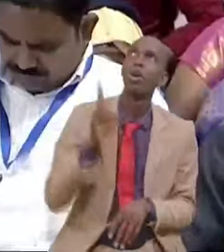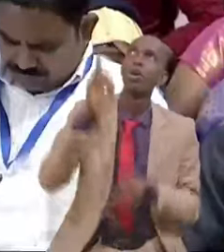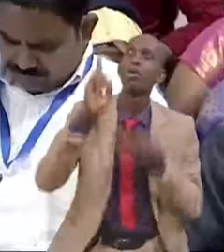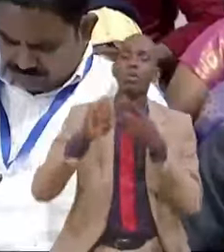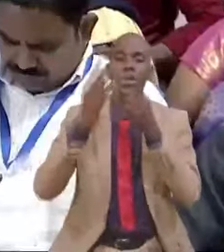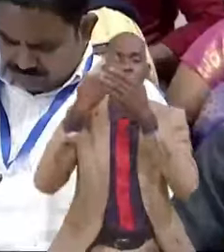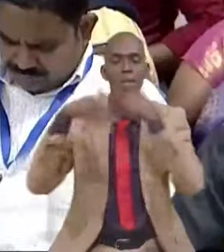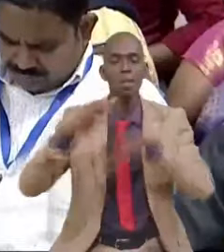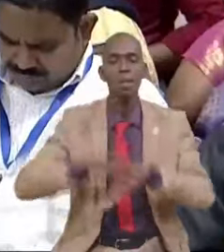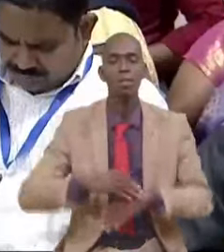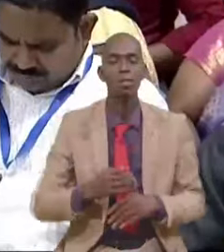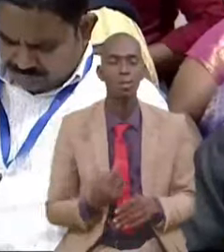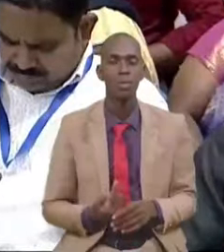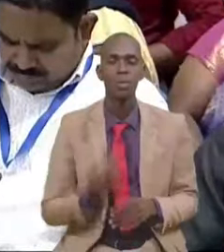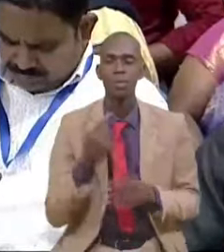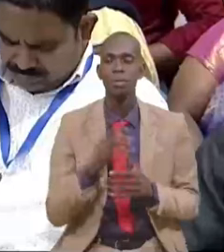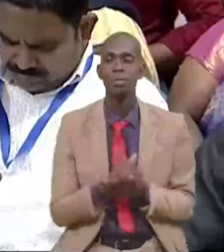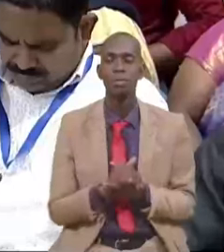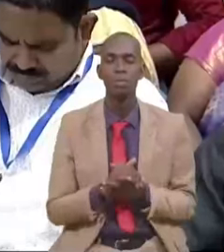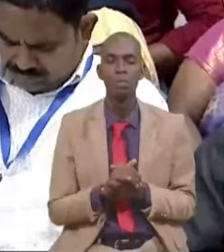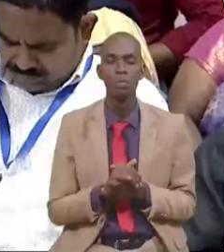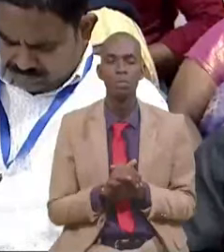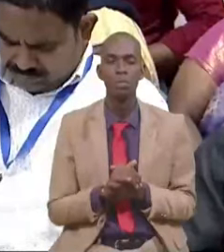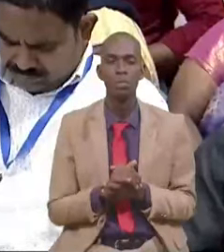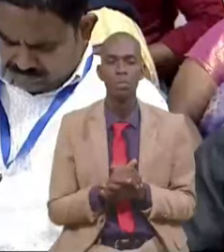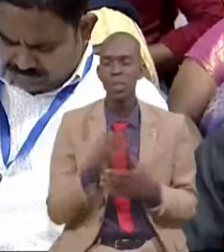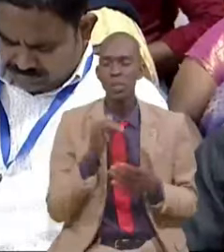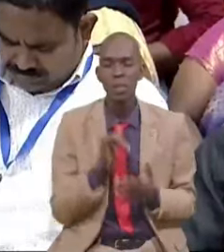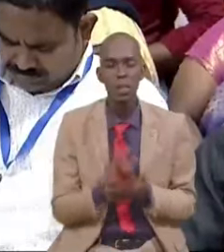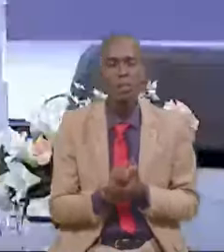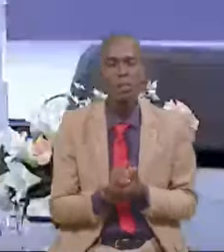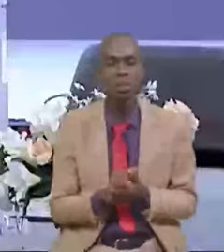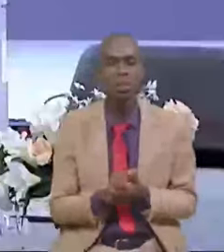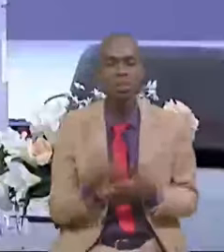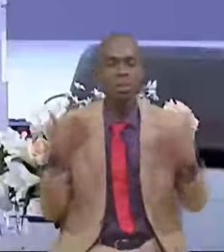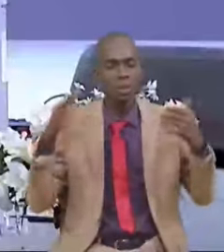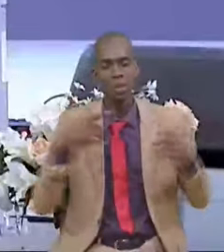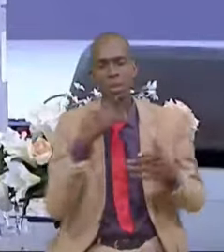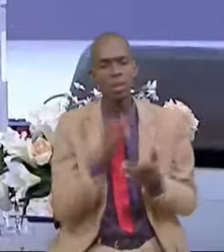Si nous persévérons avec lui, tenir dans la vérité.